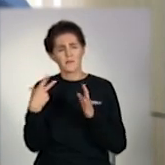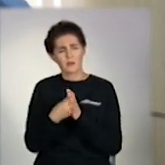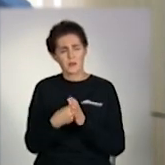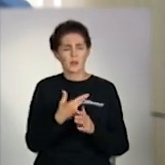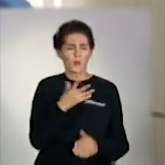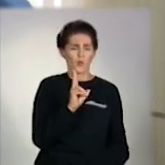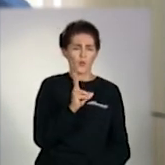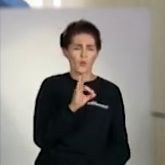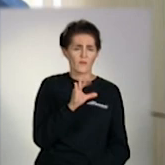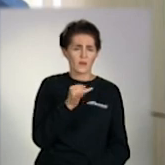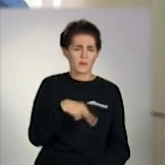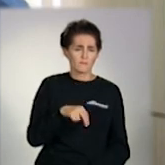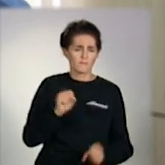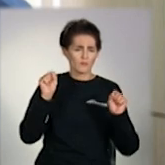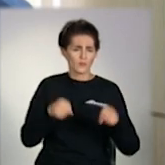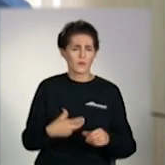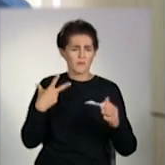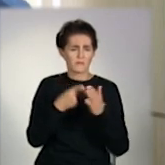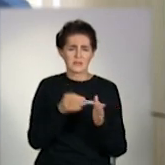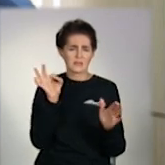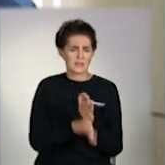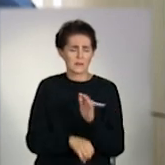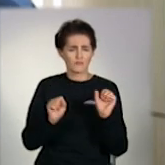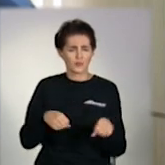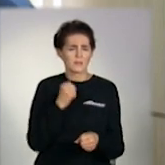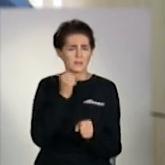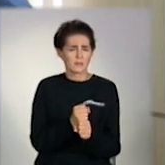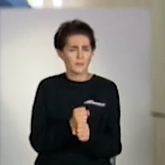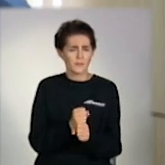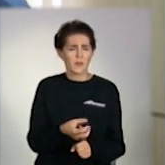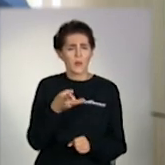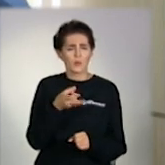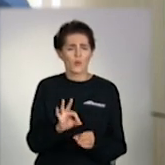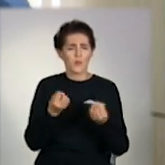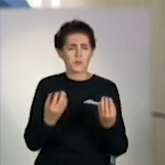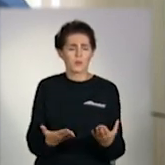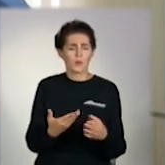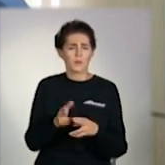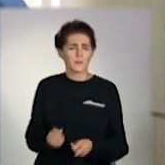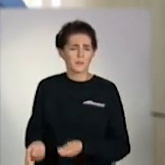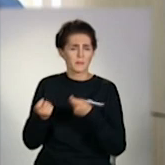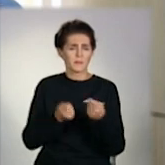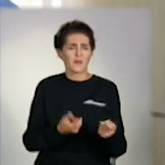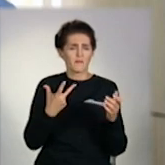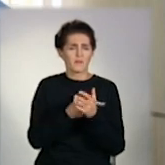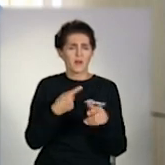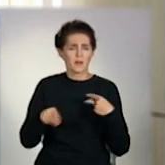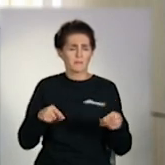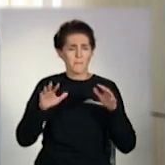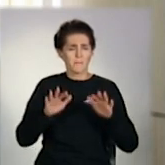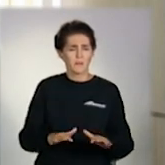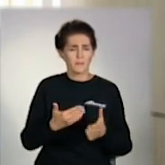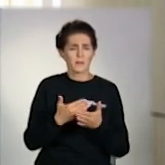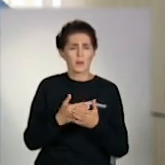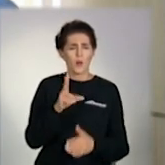вакцинации от ковида. Их можно сделать даже одновременно. Просто постановка вакцины должна быть в разные места. Если вакцина